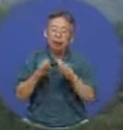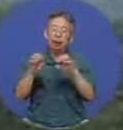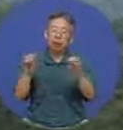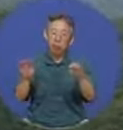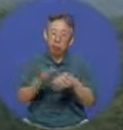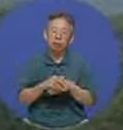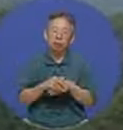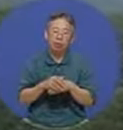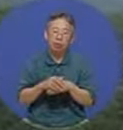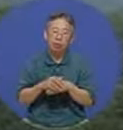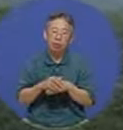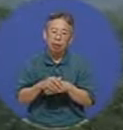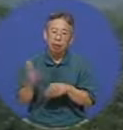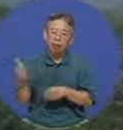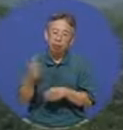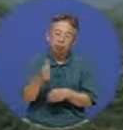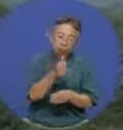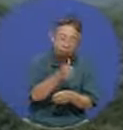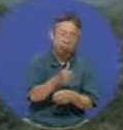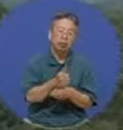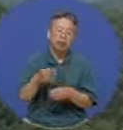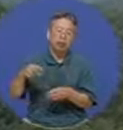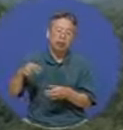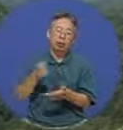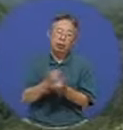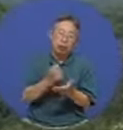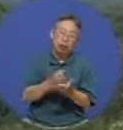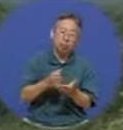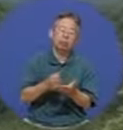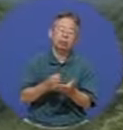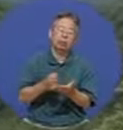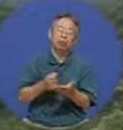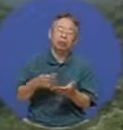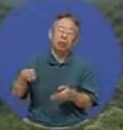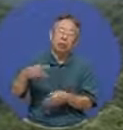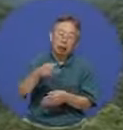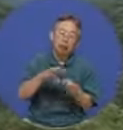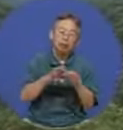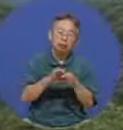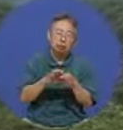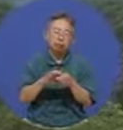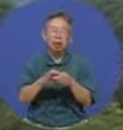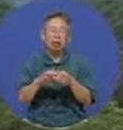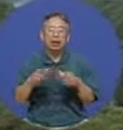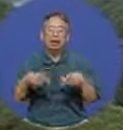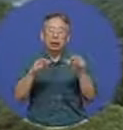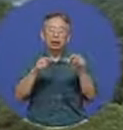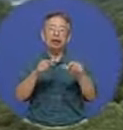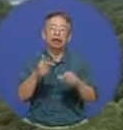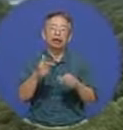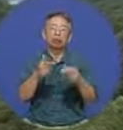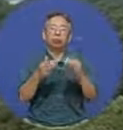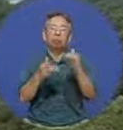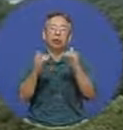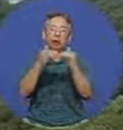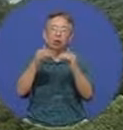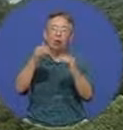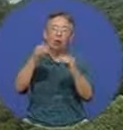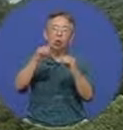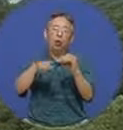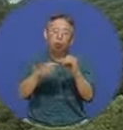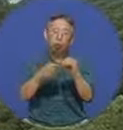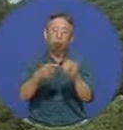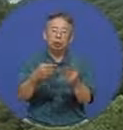野三山巡拝スタンプラリーについて詳しいことは和歌山県東室振興局企画産業課までお問い合わせください。